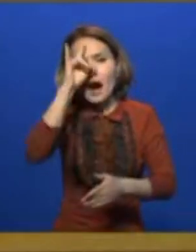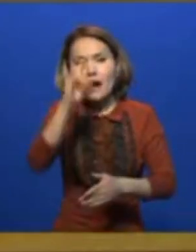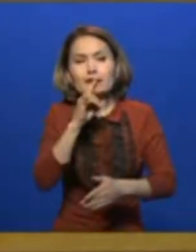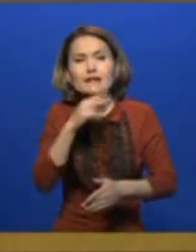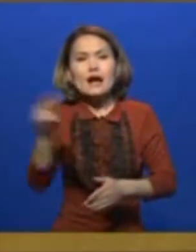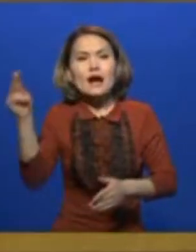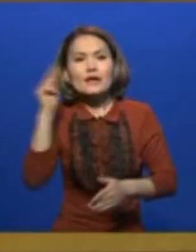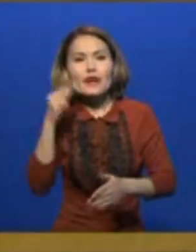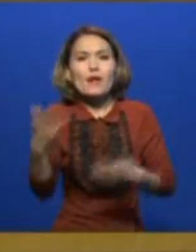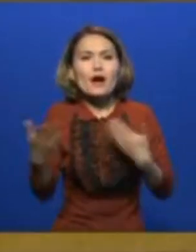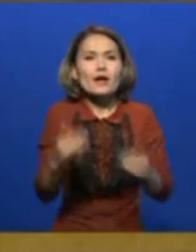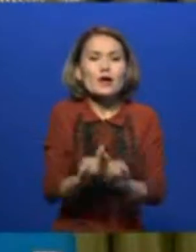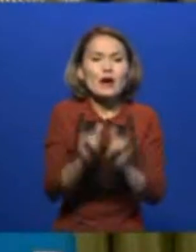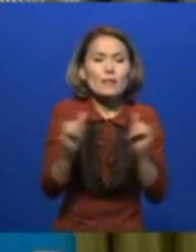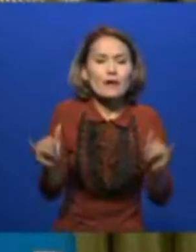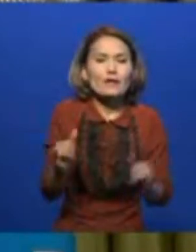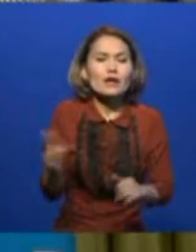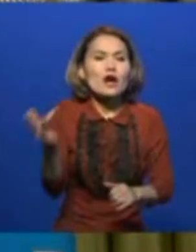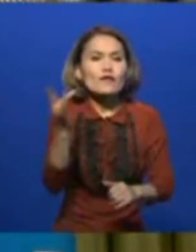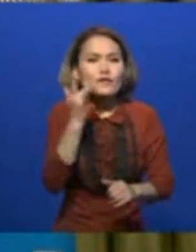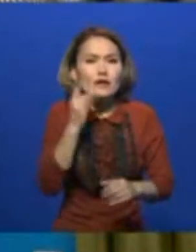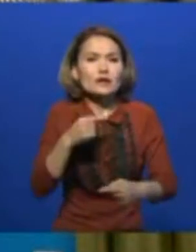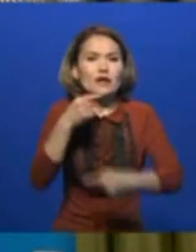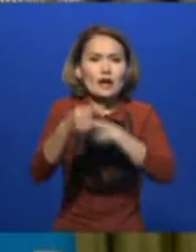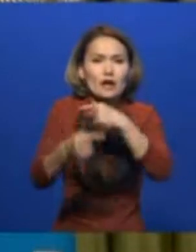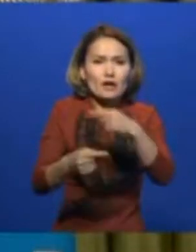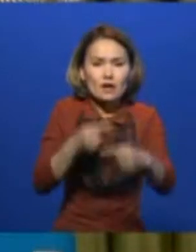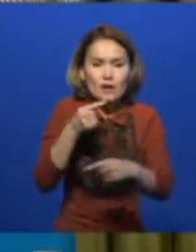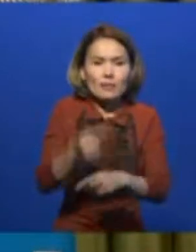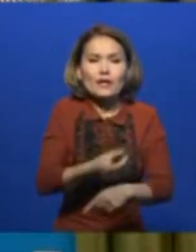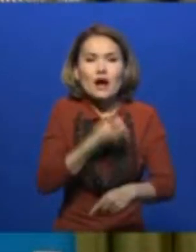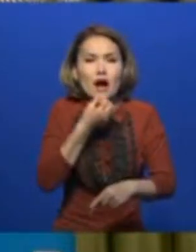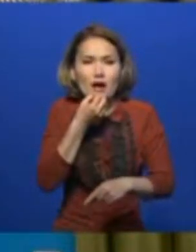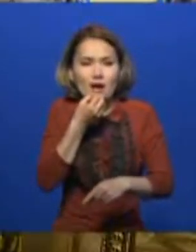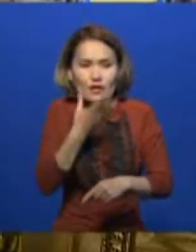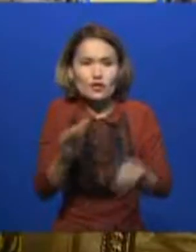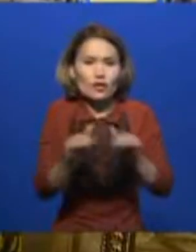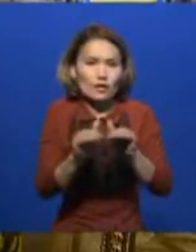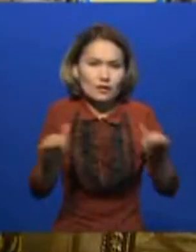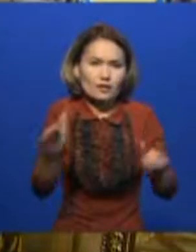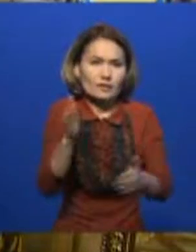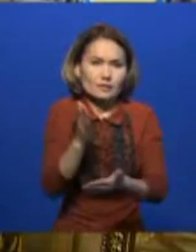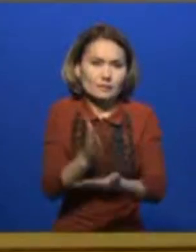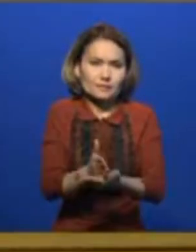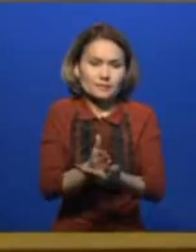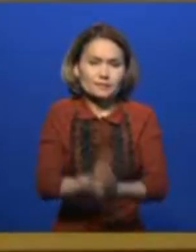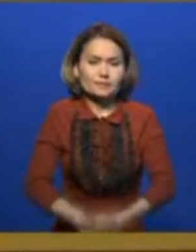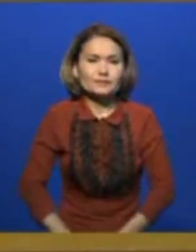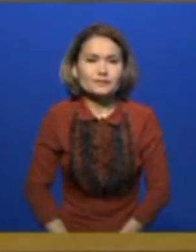Қазақстан-Қытай қарым-қатынастары қазір өзінің даму тарихындағы ең жоғары деңгейге көтерілгенін атап өтті.